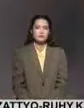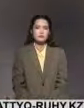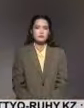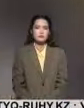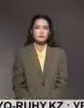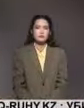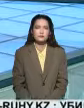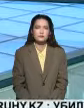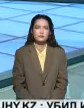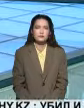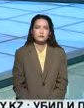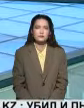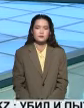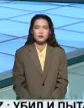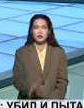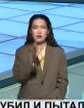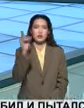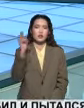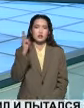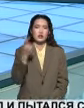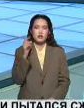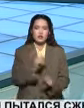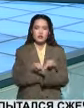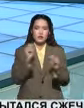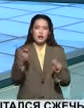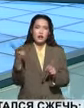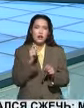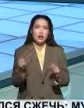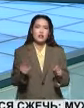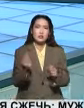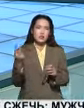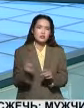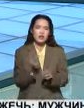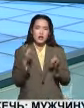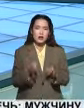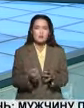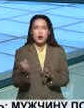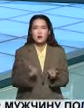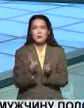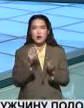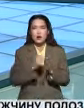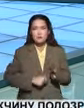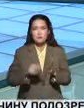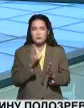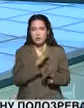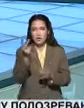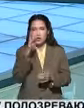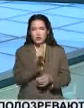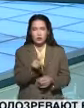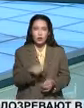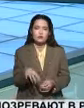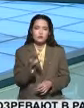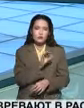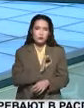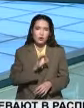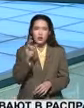Таймс. Тем временем в Павлодаре взрыв газового баллона дважды стал причиной пожаров. Но, несмотря на это, люди все еще заправляют